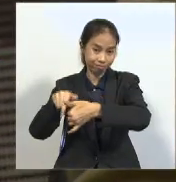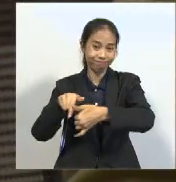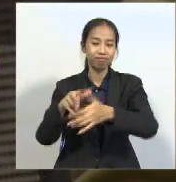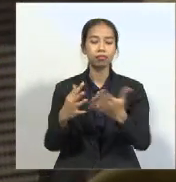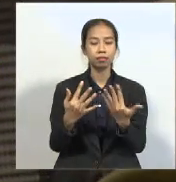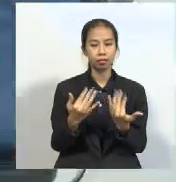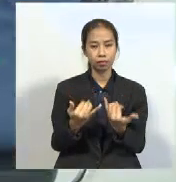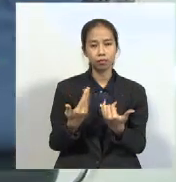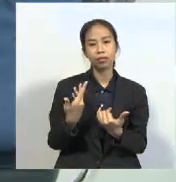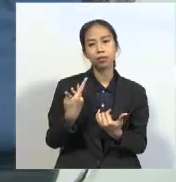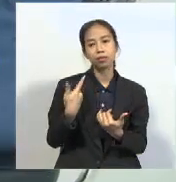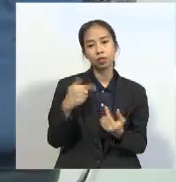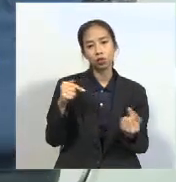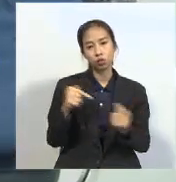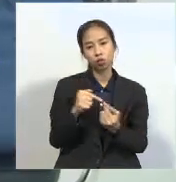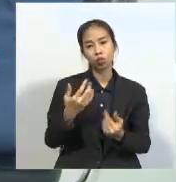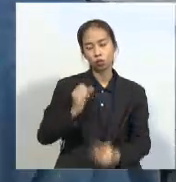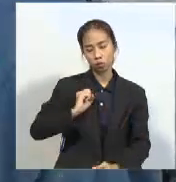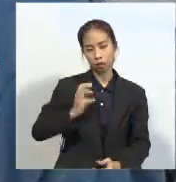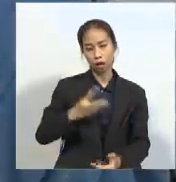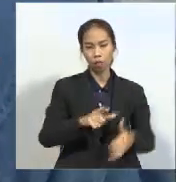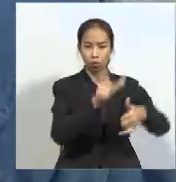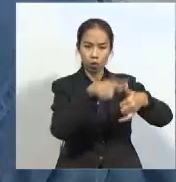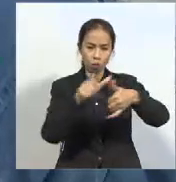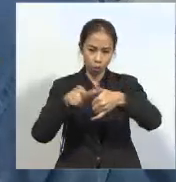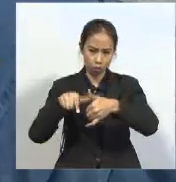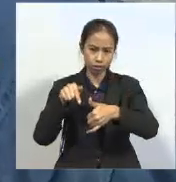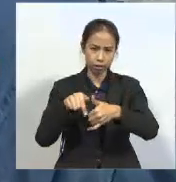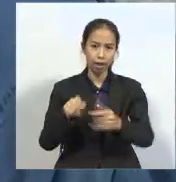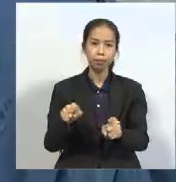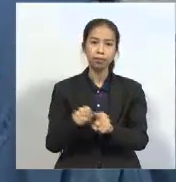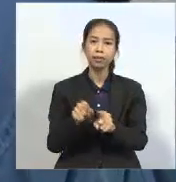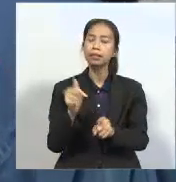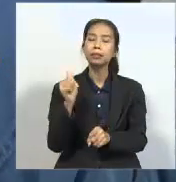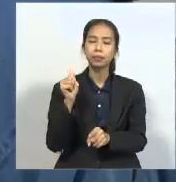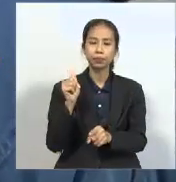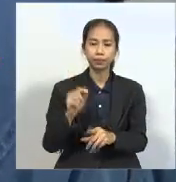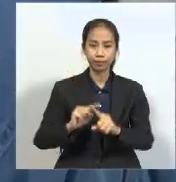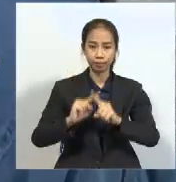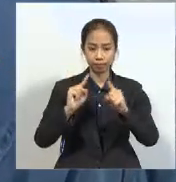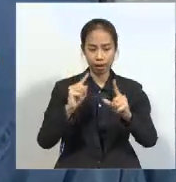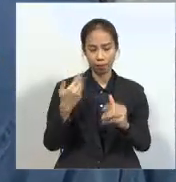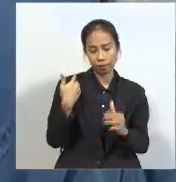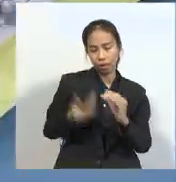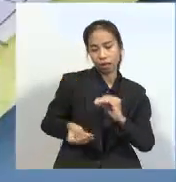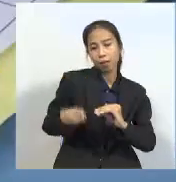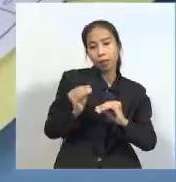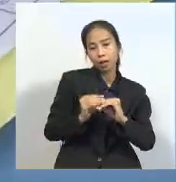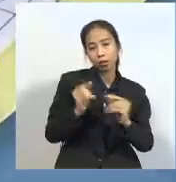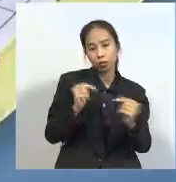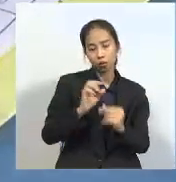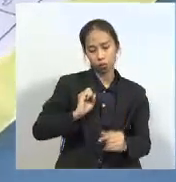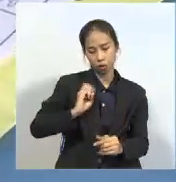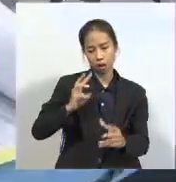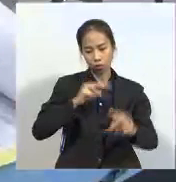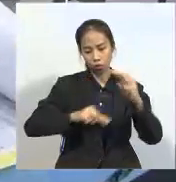านั้นโดยในส่วนของสวัสดิการรายบุคคลที่จะได้รับก็ยังคงเป็นไปตามเดิมค่ะแต่จะมีการเพิ่มเติมสวัสดิการการดูแล